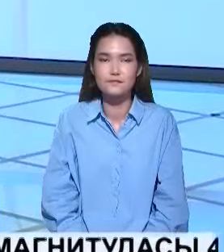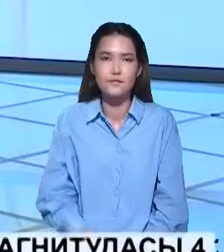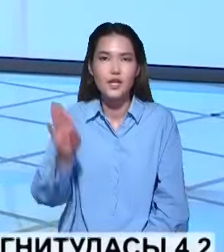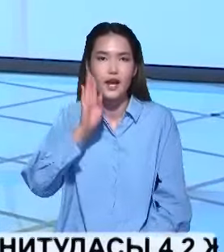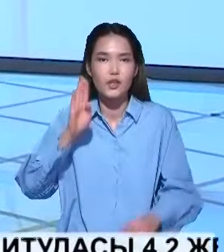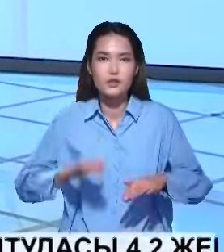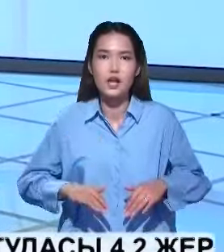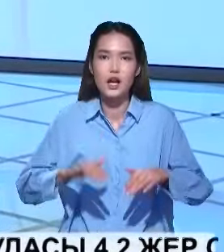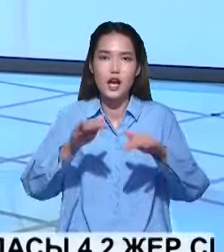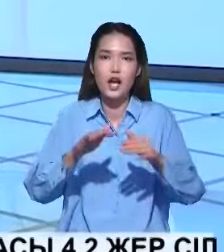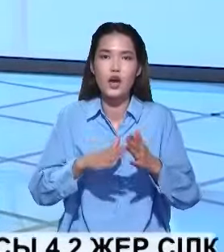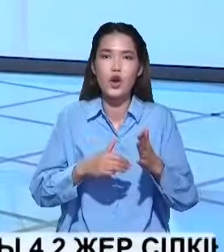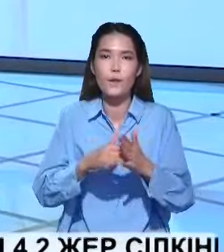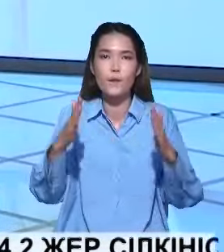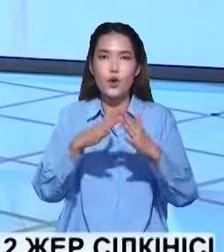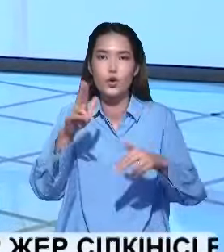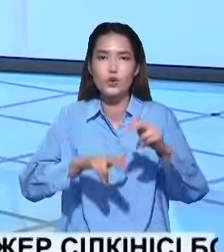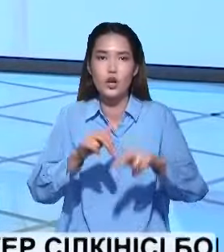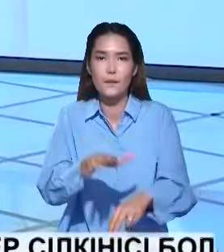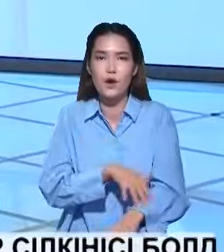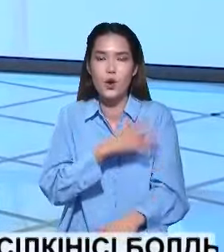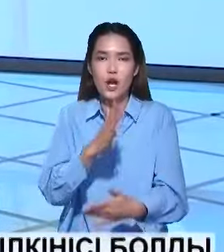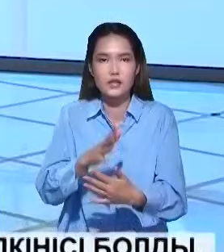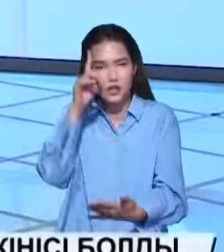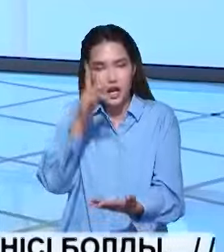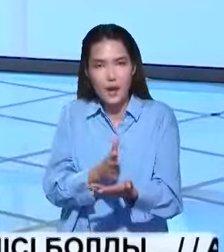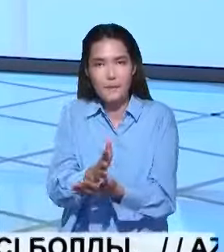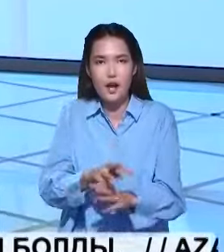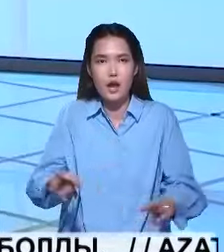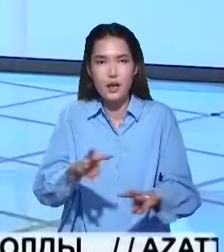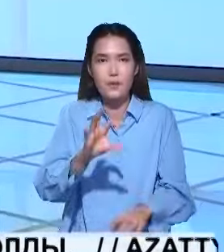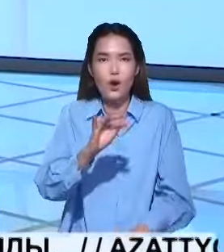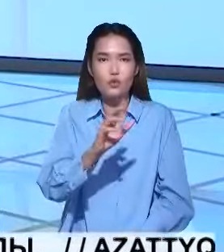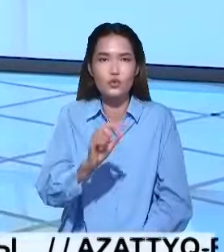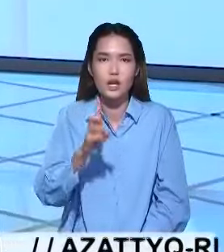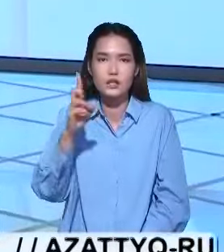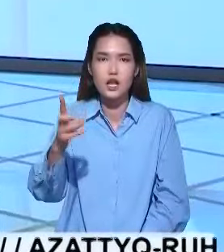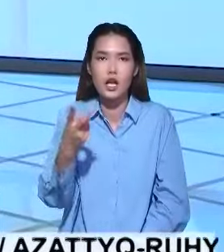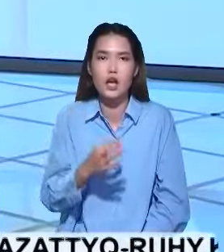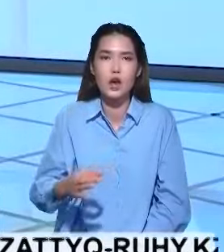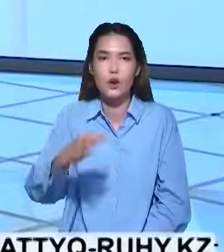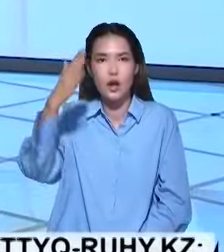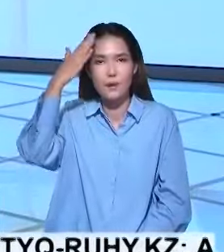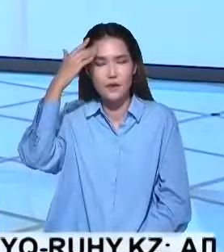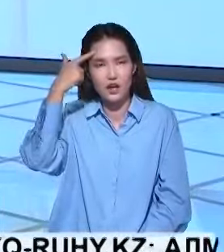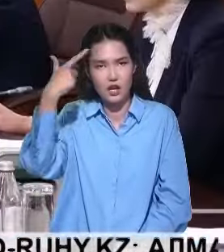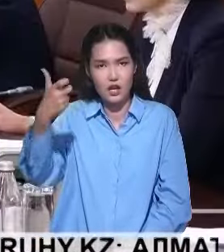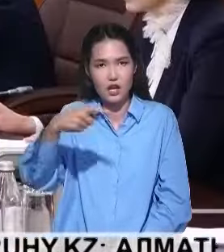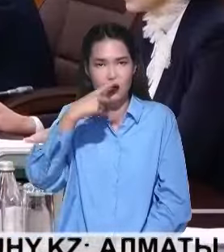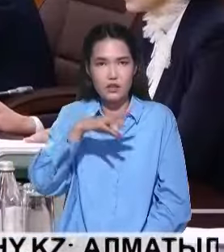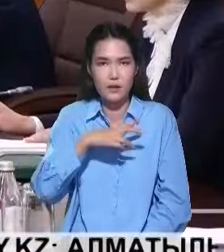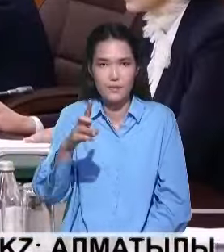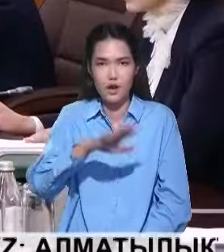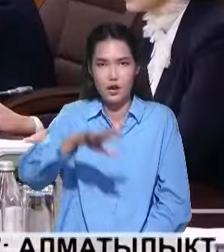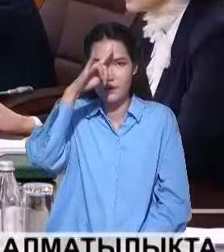Су тасқынан бүлінген үйлердің құрылысы баяу жүріп жатыр. Премьер-министр Олжас Бектенов екі облыстың әкіміне ескерту жасады. Батыс Қазақстан мен